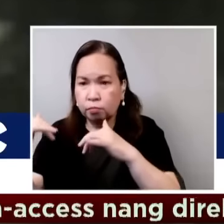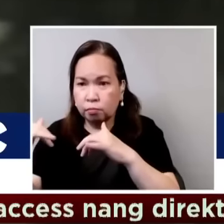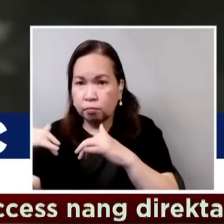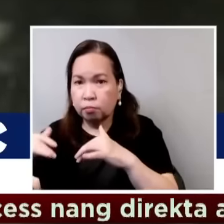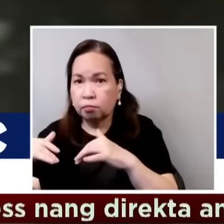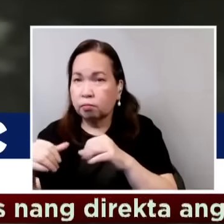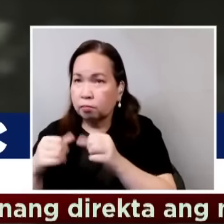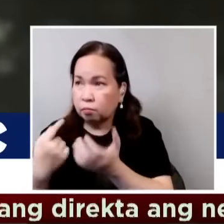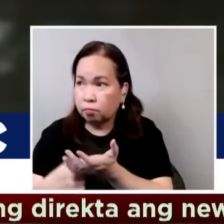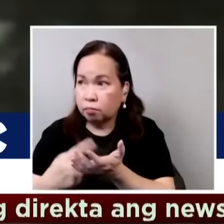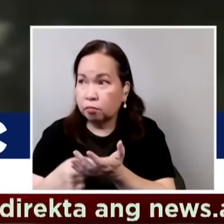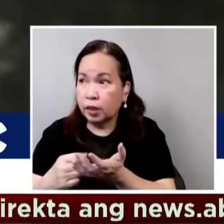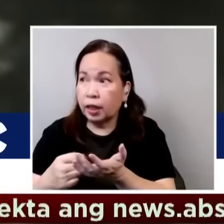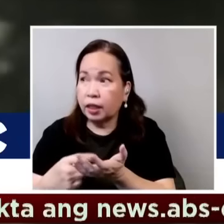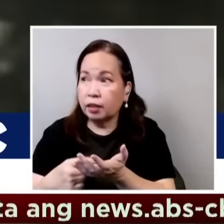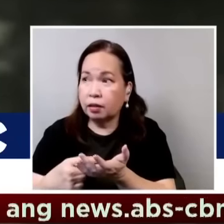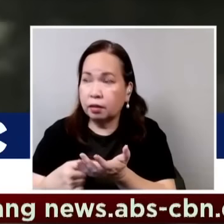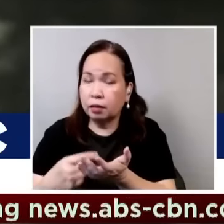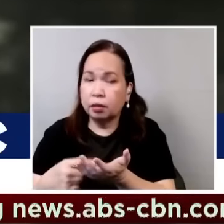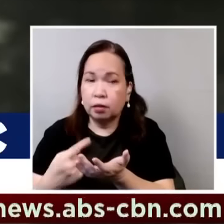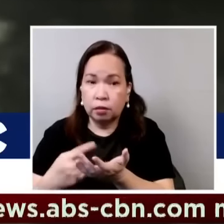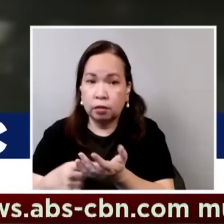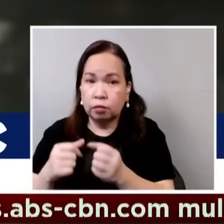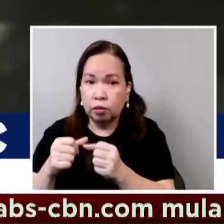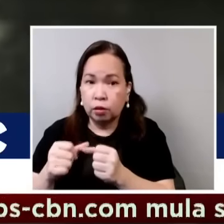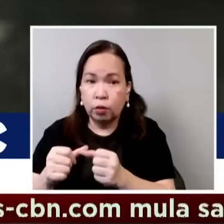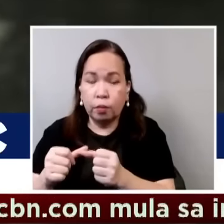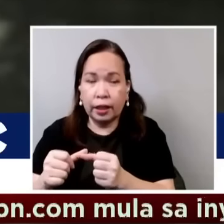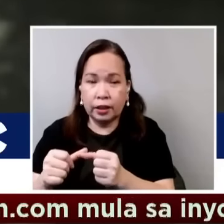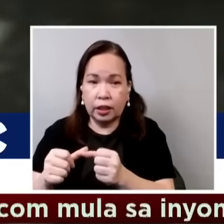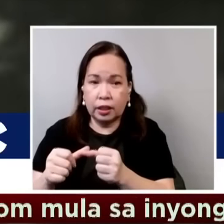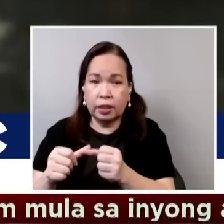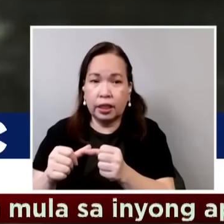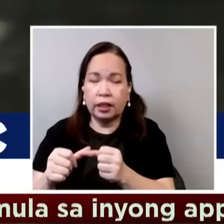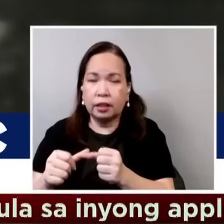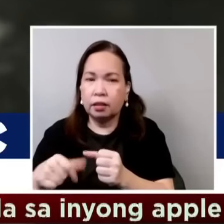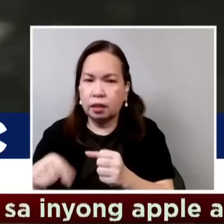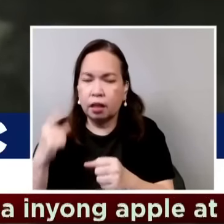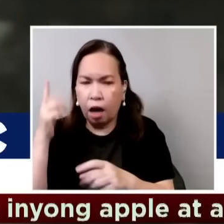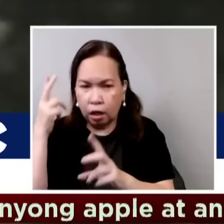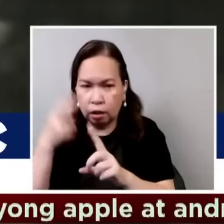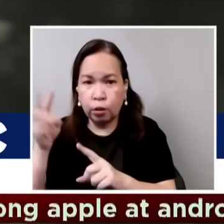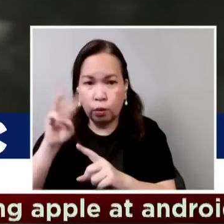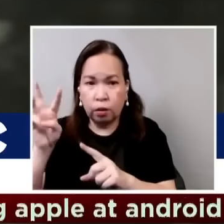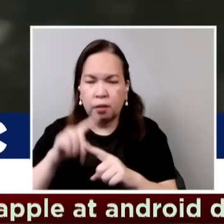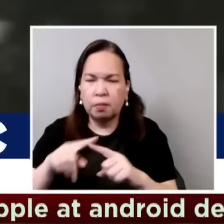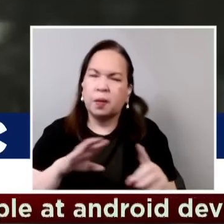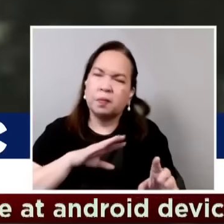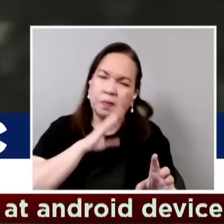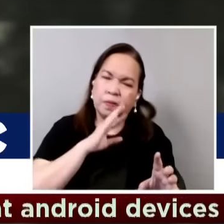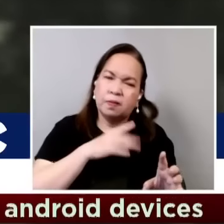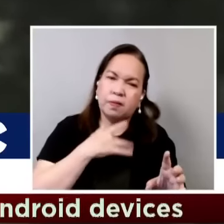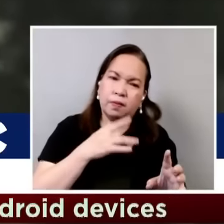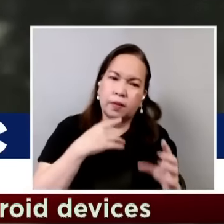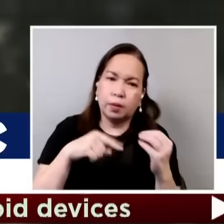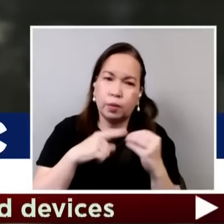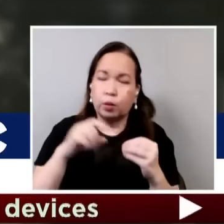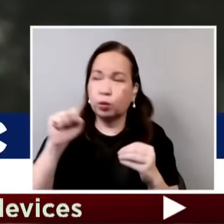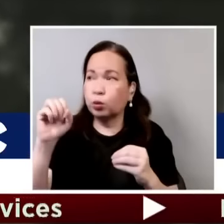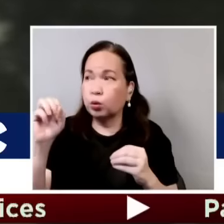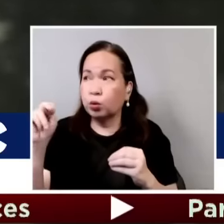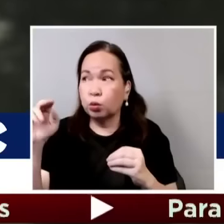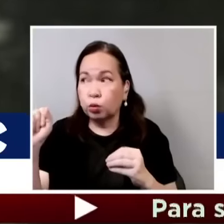ang transport strike hanggang Wednesday. Pero ang sabi nga nila ay dismayado sila sa SONA ng Pangulo dahil hindi man lang nasambit